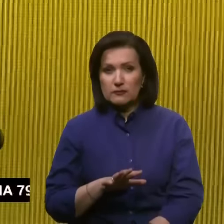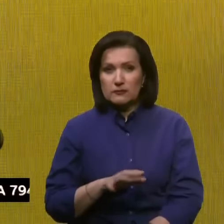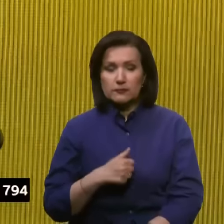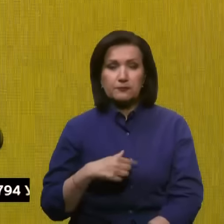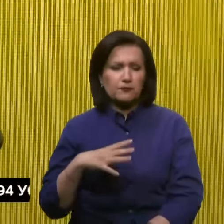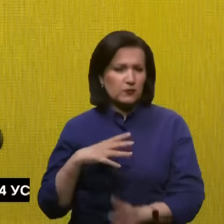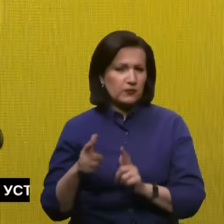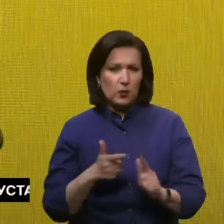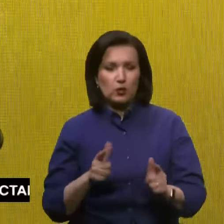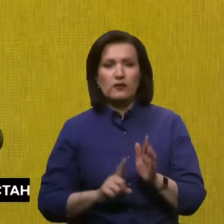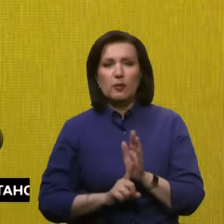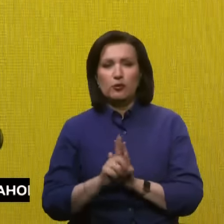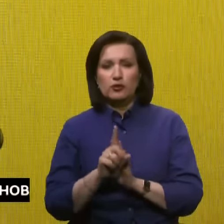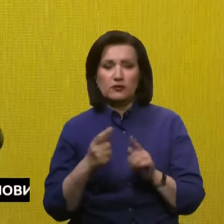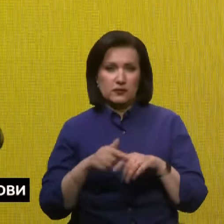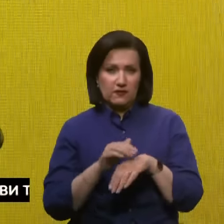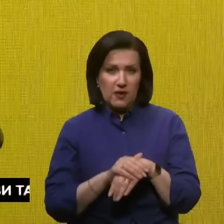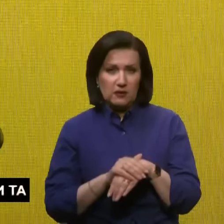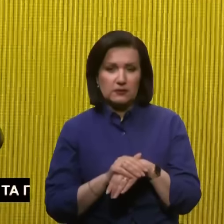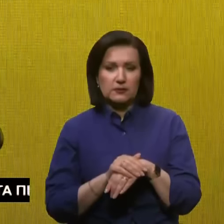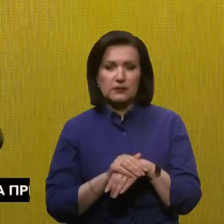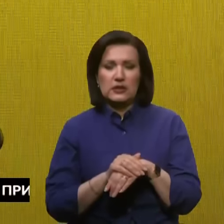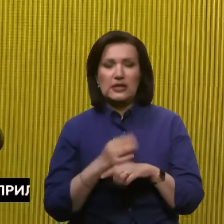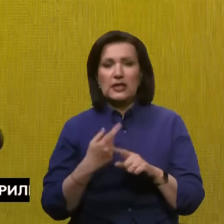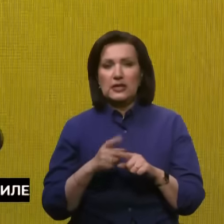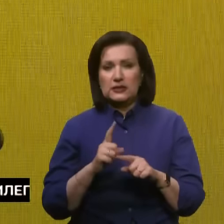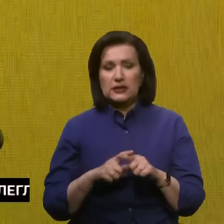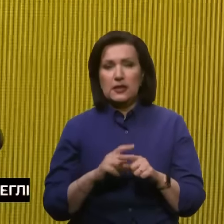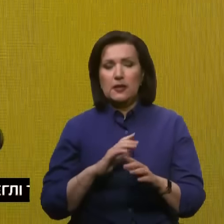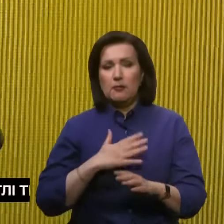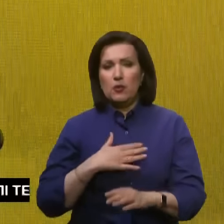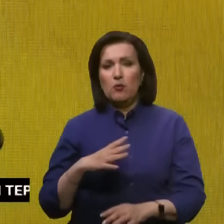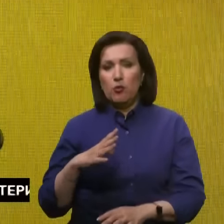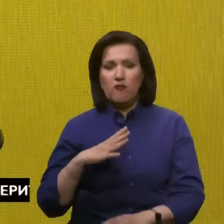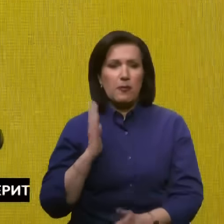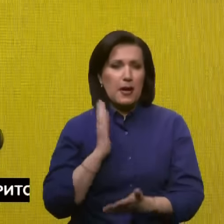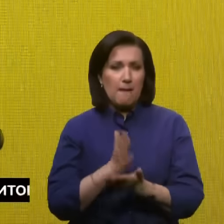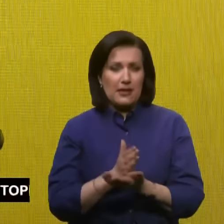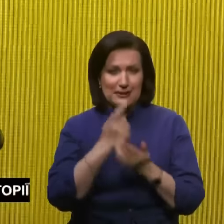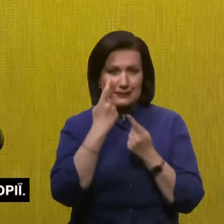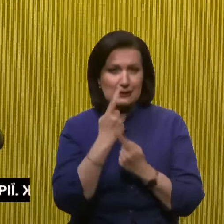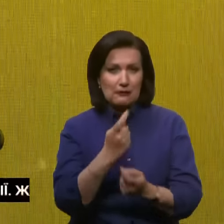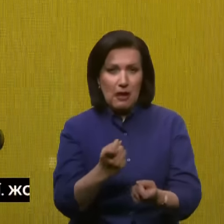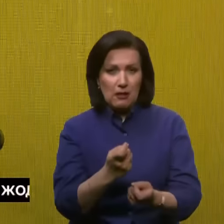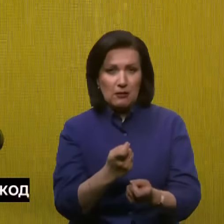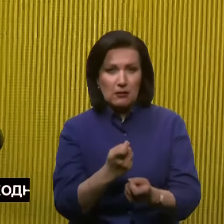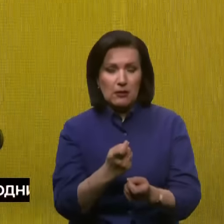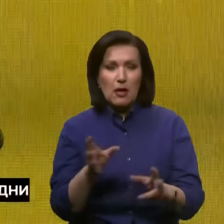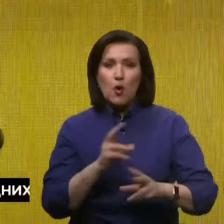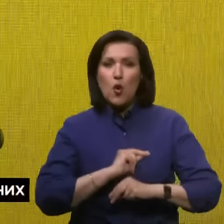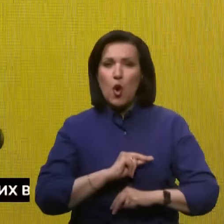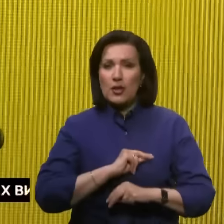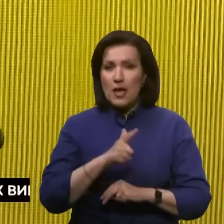я був готовий на самому початку, і це факт. І це мій був прямий сигнал